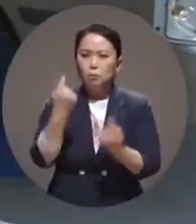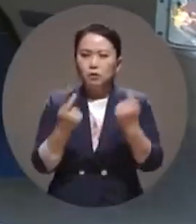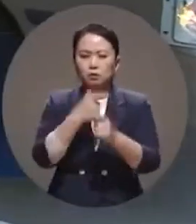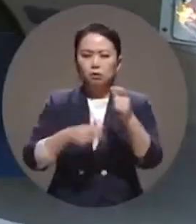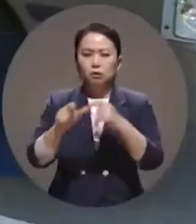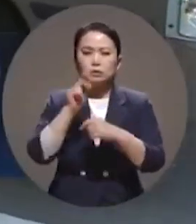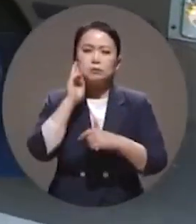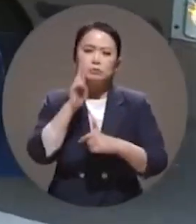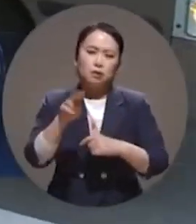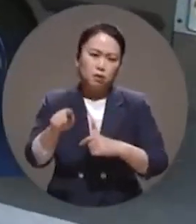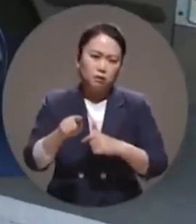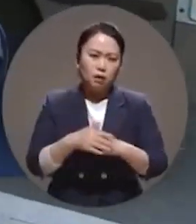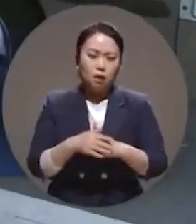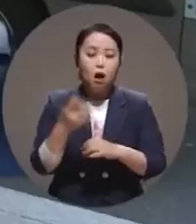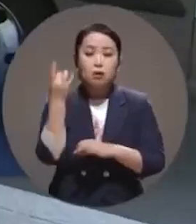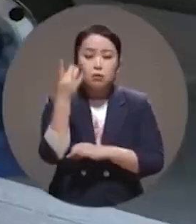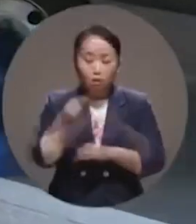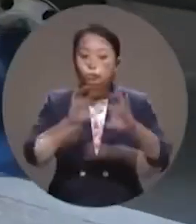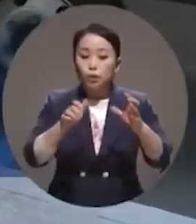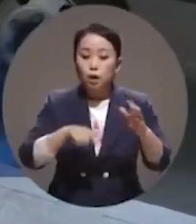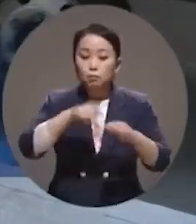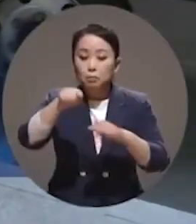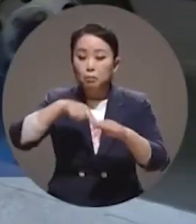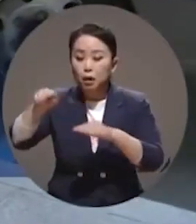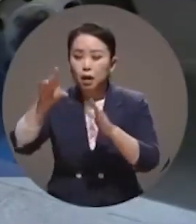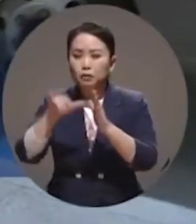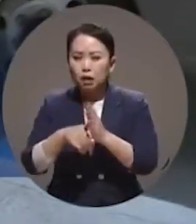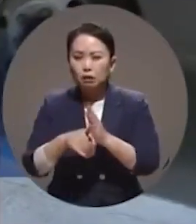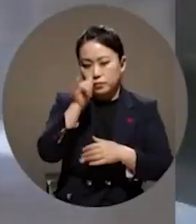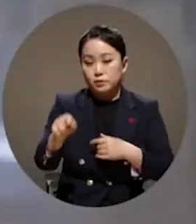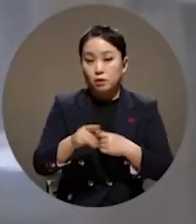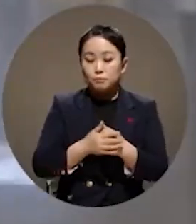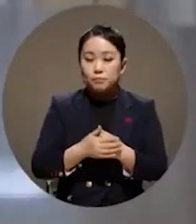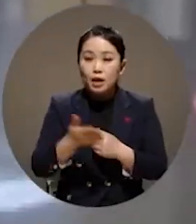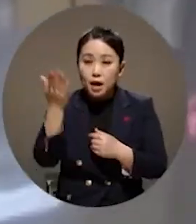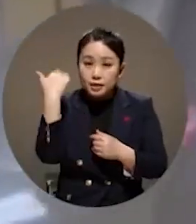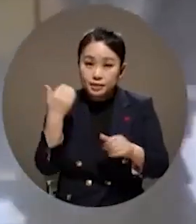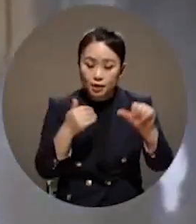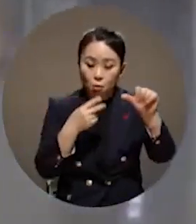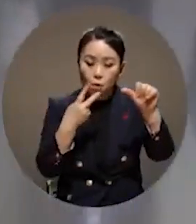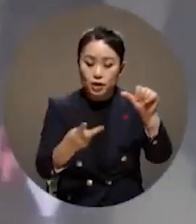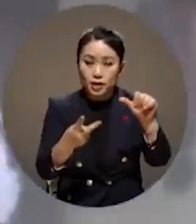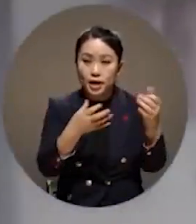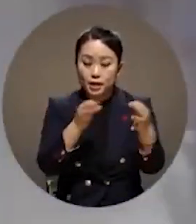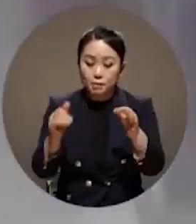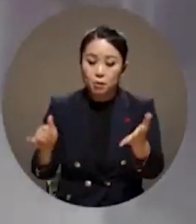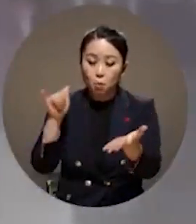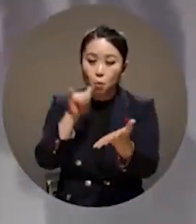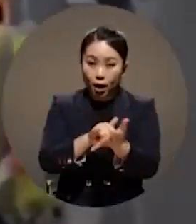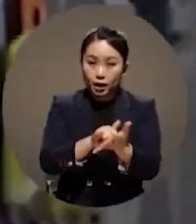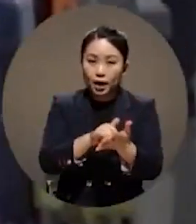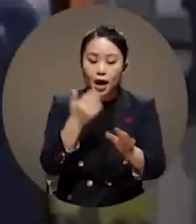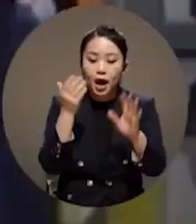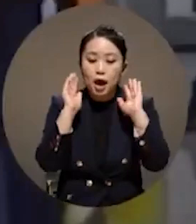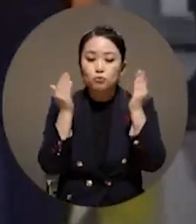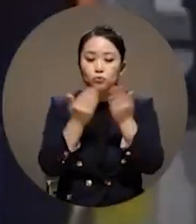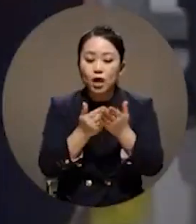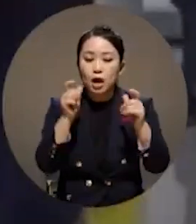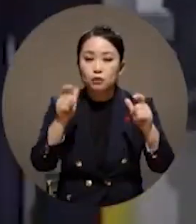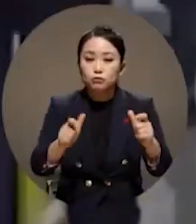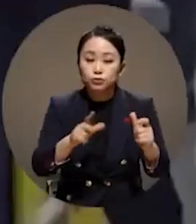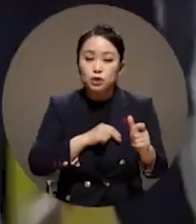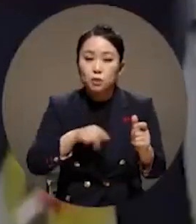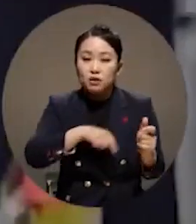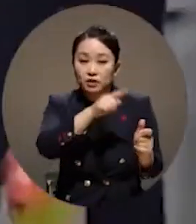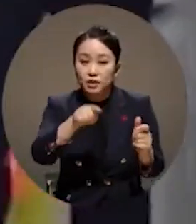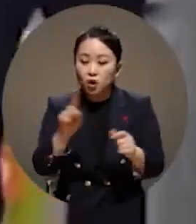공국에 출장이 필요한지에 대한 문제 제기가 필요할 것 같고요. 지난 2일 김해공항으로 입국한 해운대구 의원들에게 한 주민이